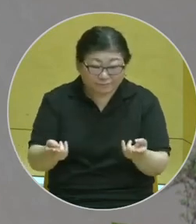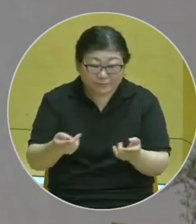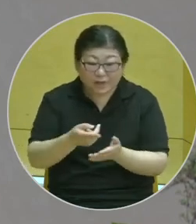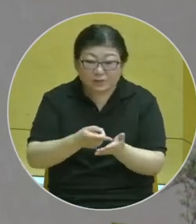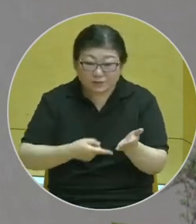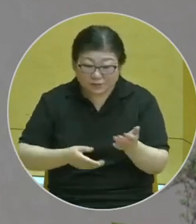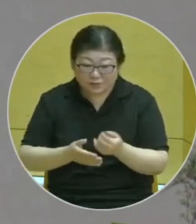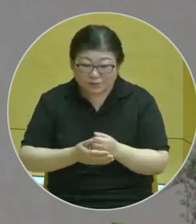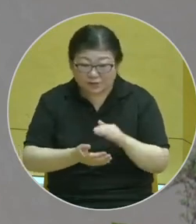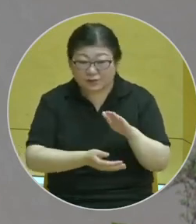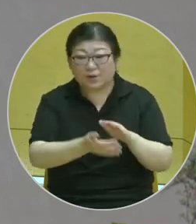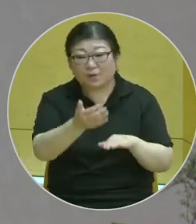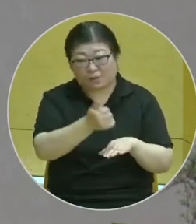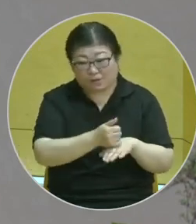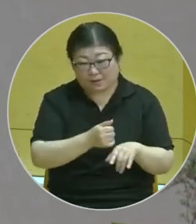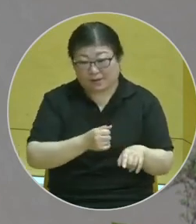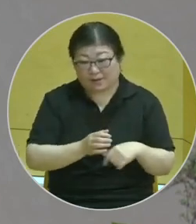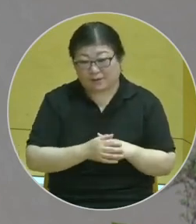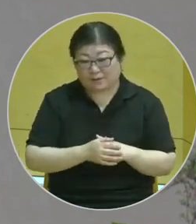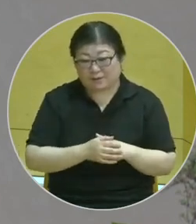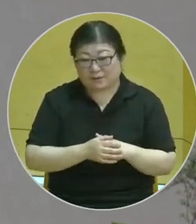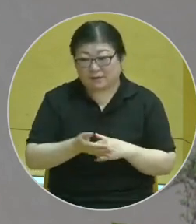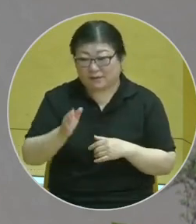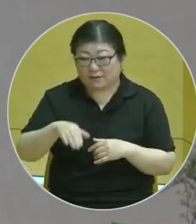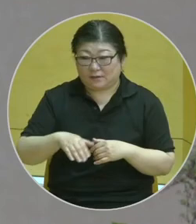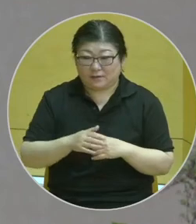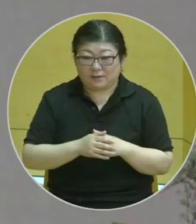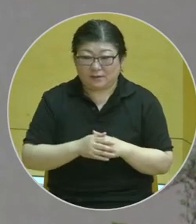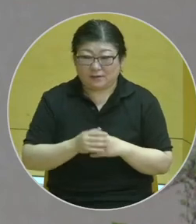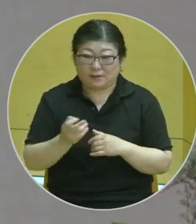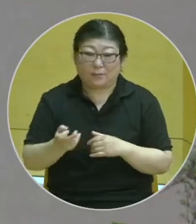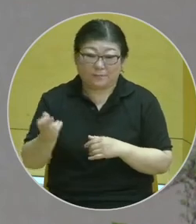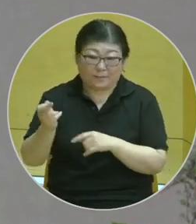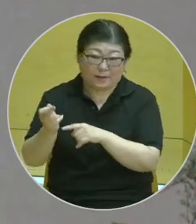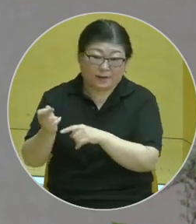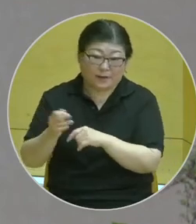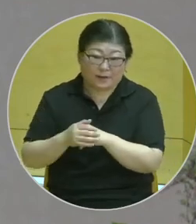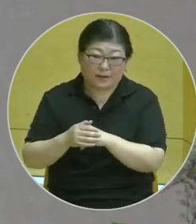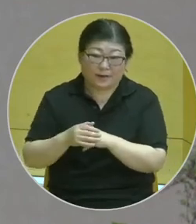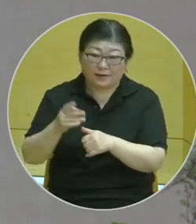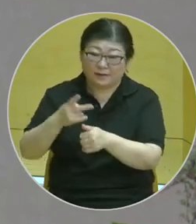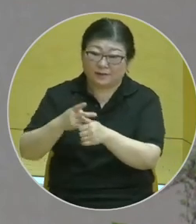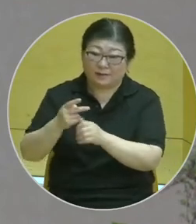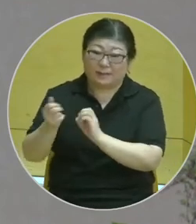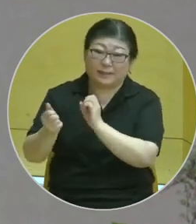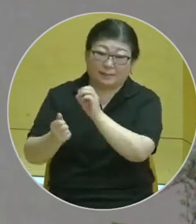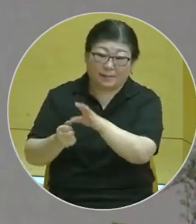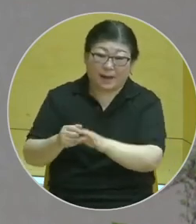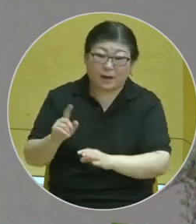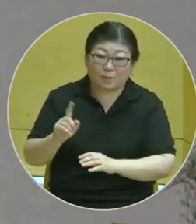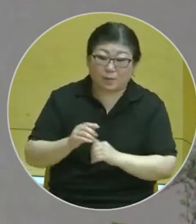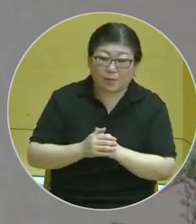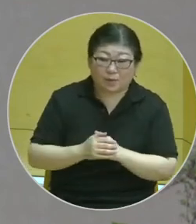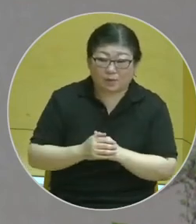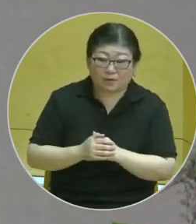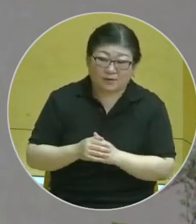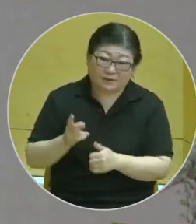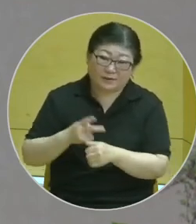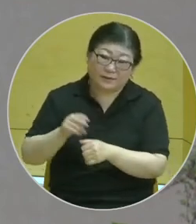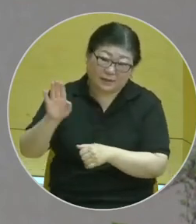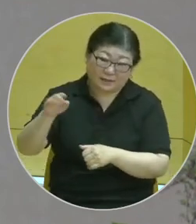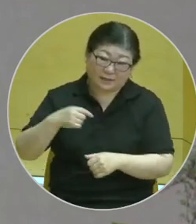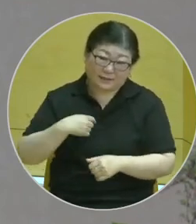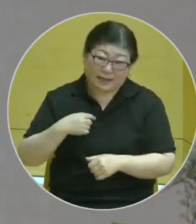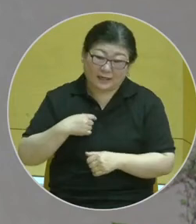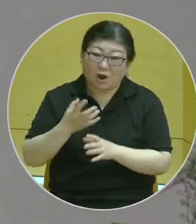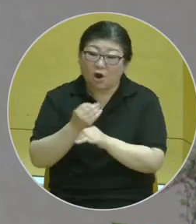수술이 성공적으로 끝났습니다 그런데 이 조금만 꼬마 오빠가 됐던 거 사 샘한테 그렇게 얘기하는 거예요 의사 선생님 그러면